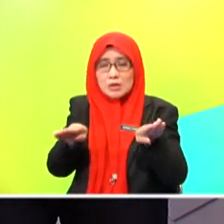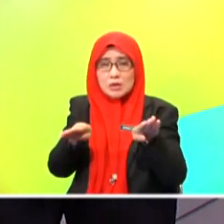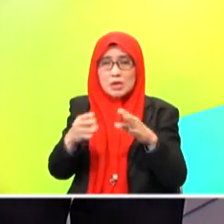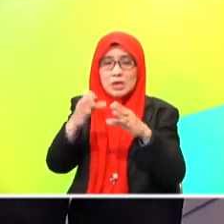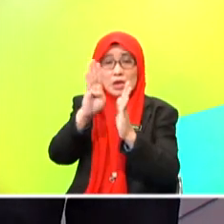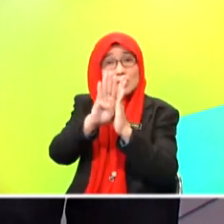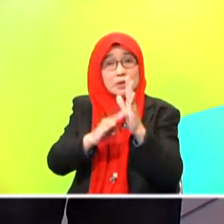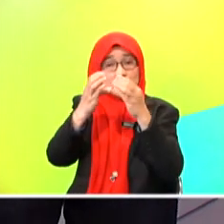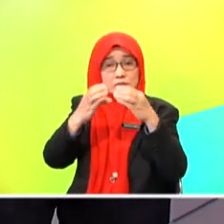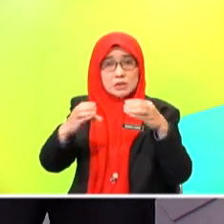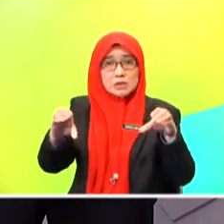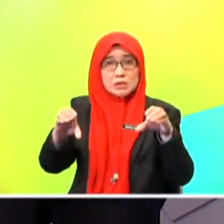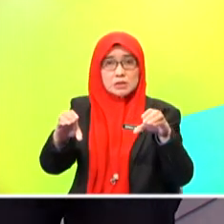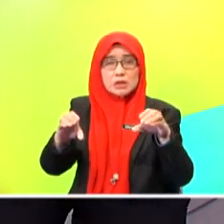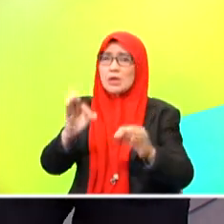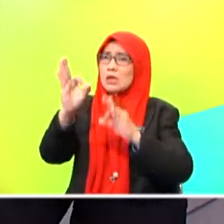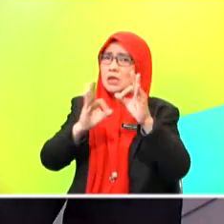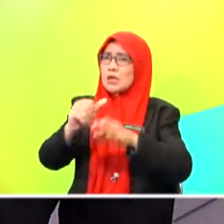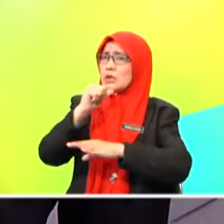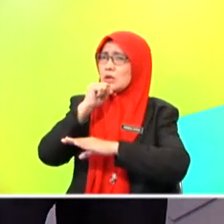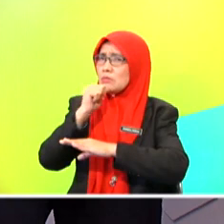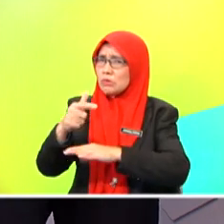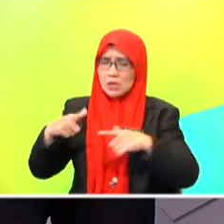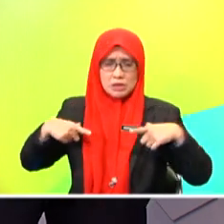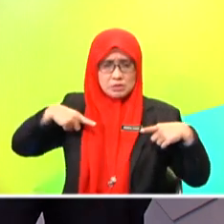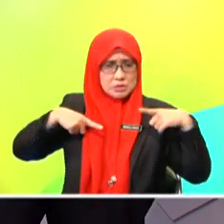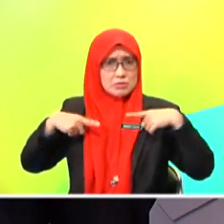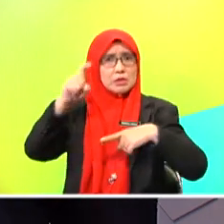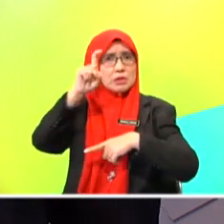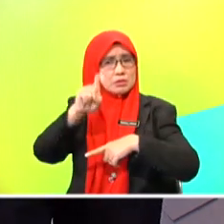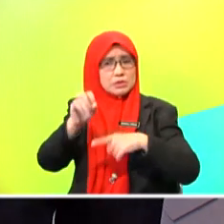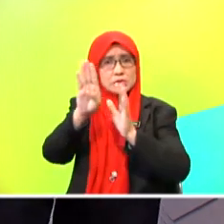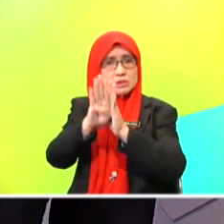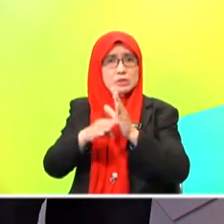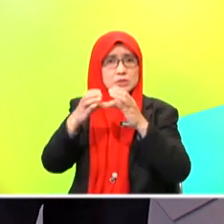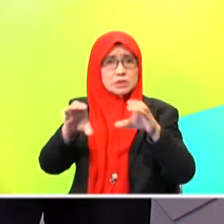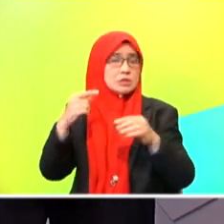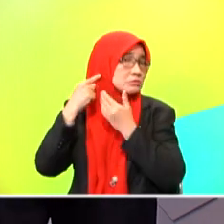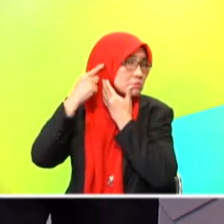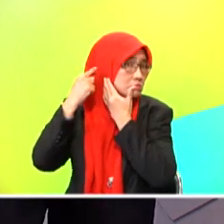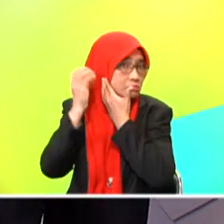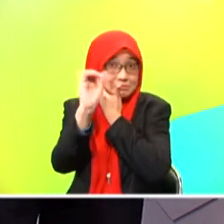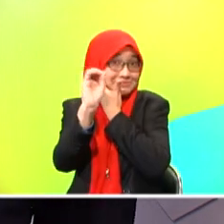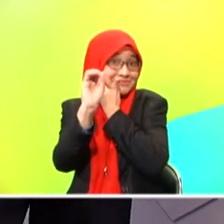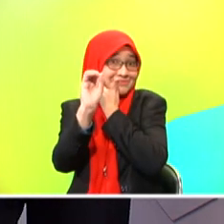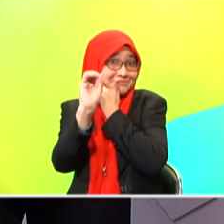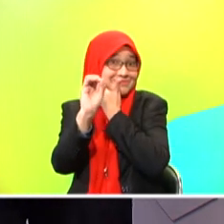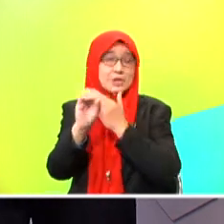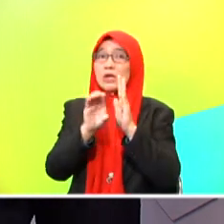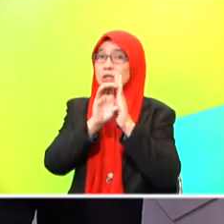pertama. Maksudnya bukan mamalia, dia mesti bertelur dan tiada cuping telinga. Okey. Contohnya